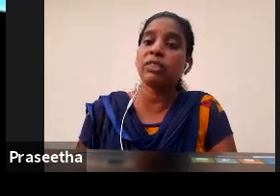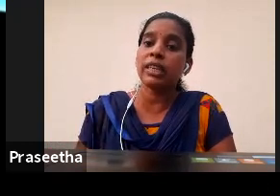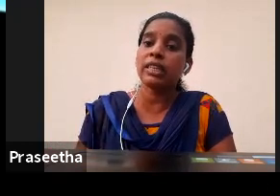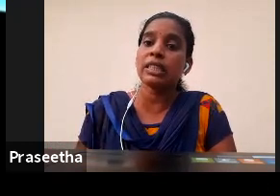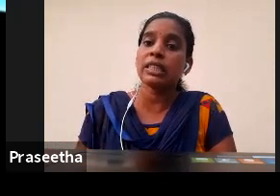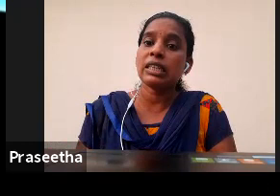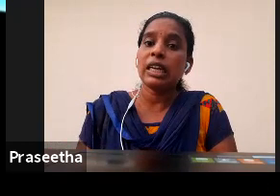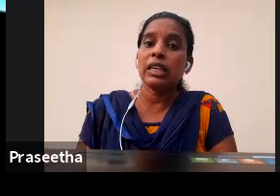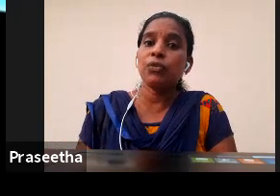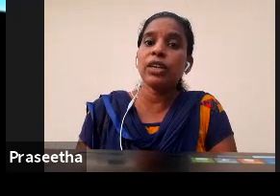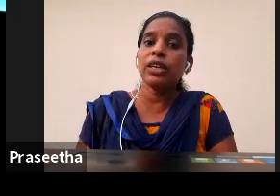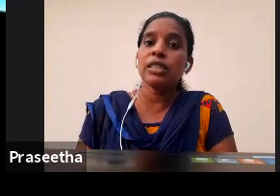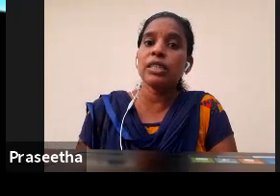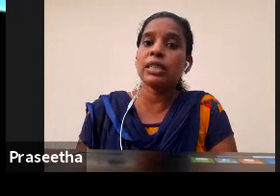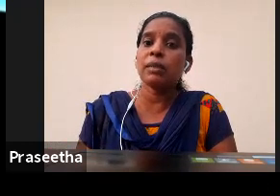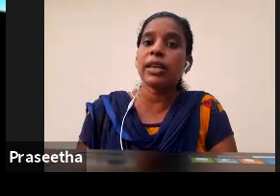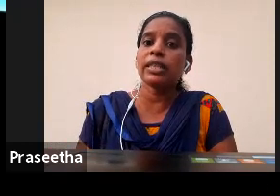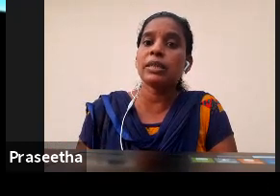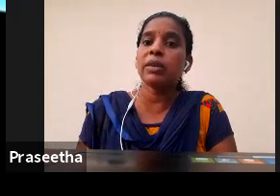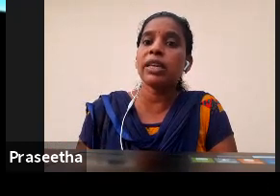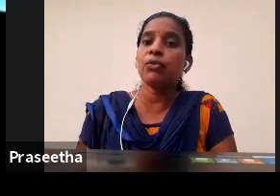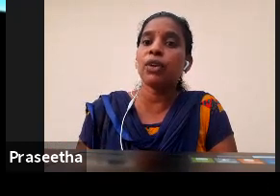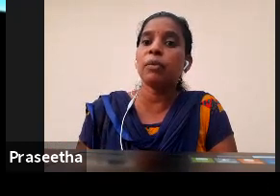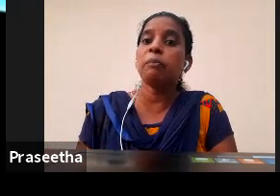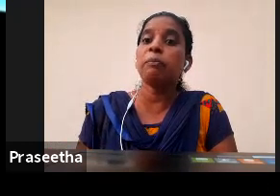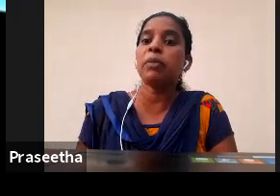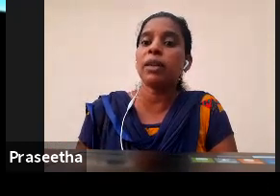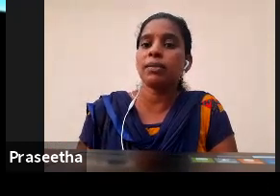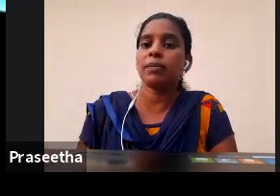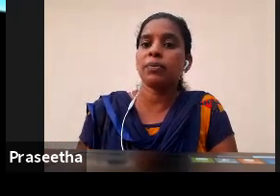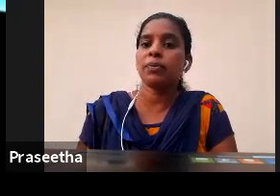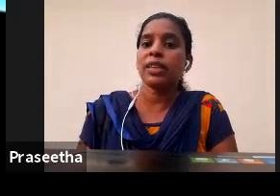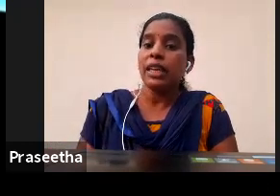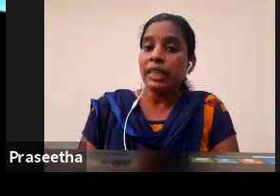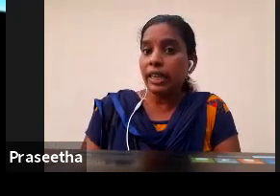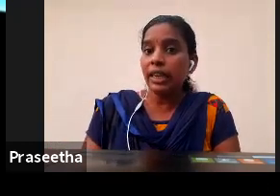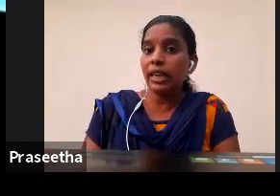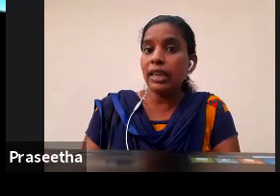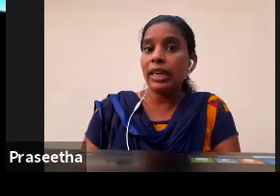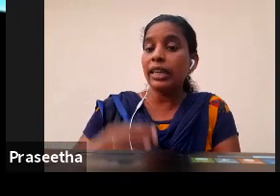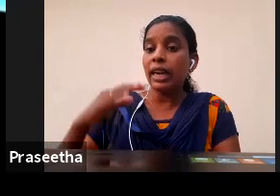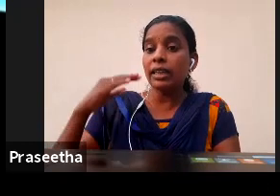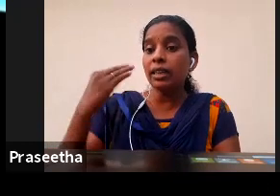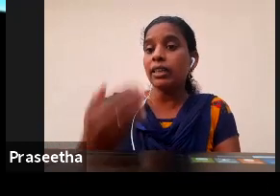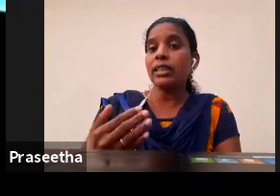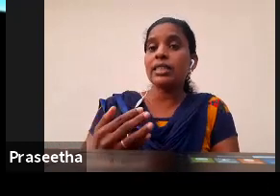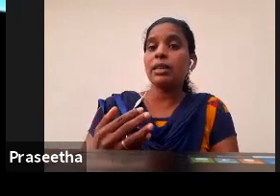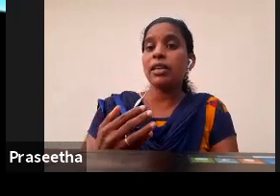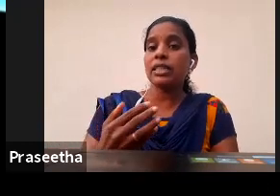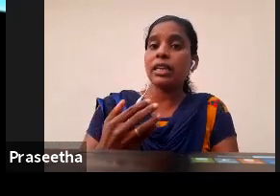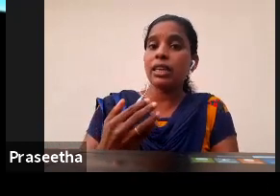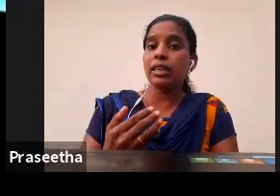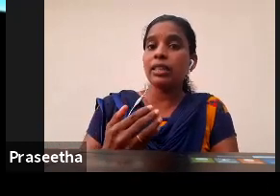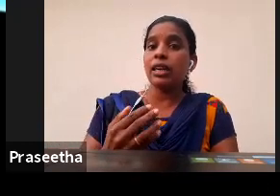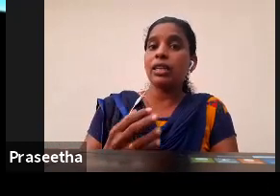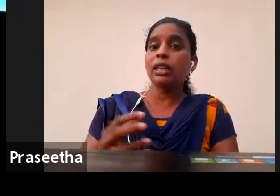from things, deafness separates me from people. എന്നെ എന്റെ രണ്ട്